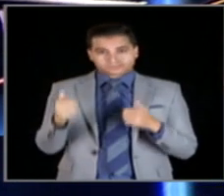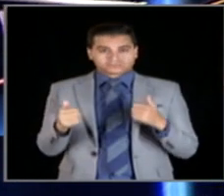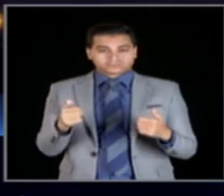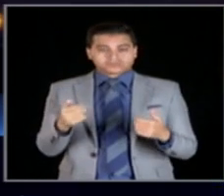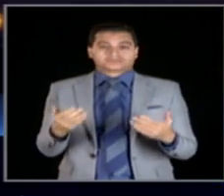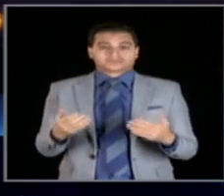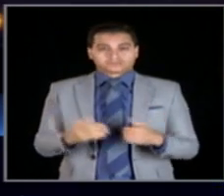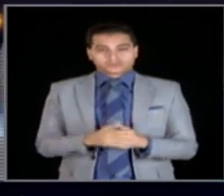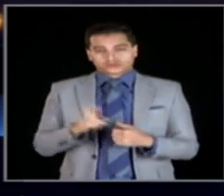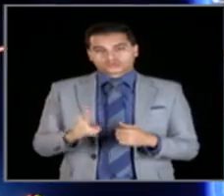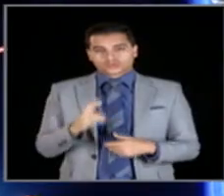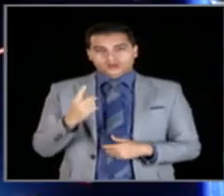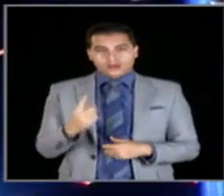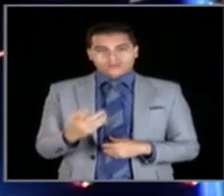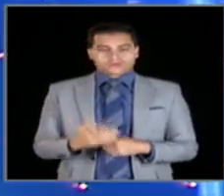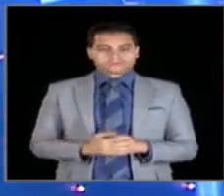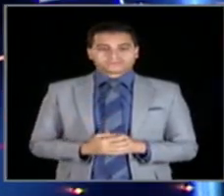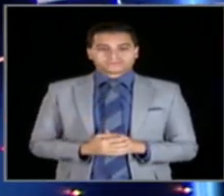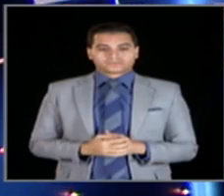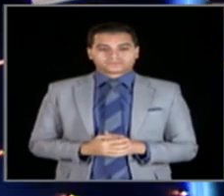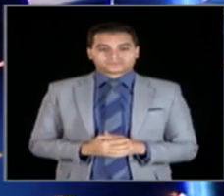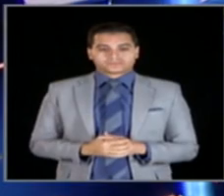مين. السؤال الأول،